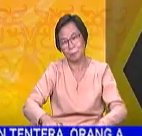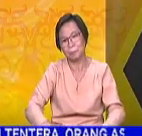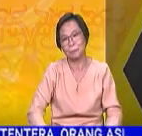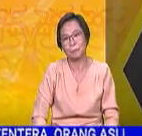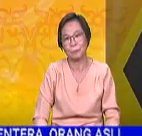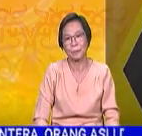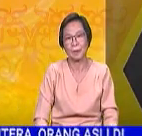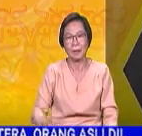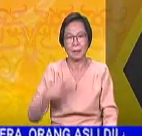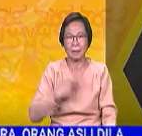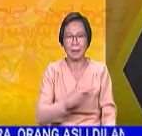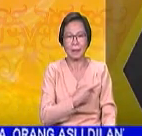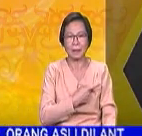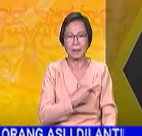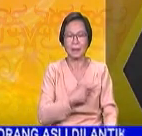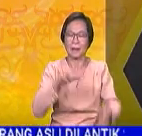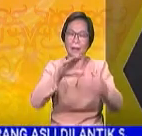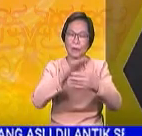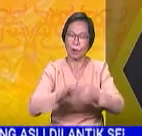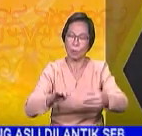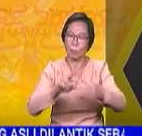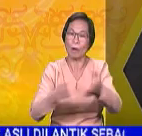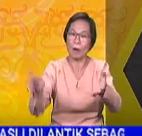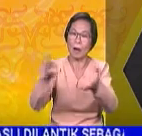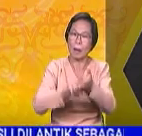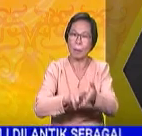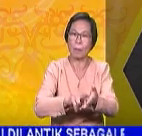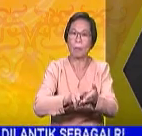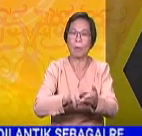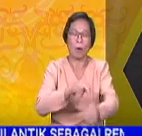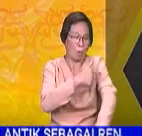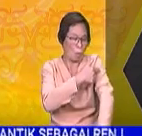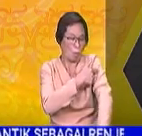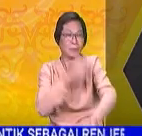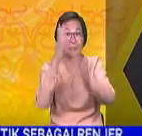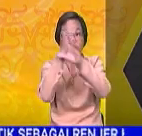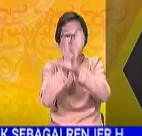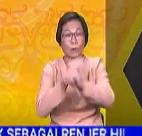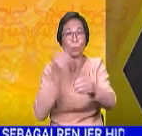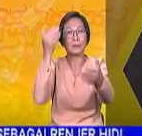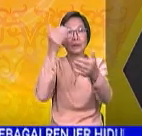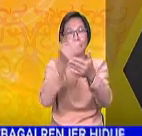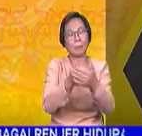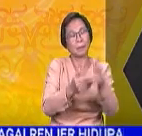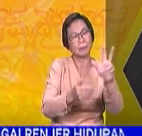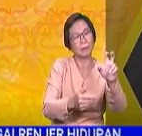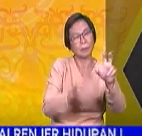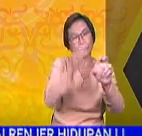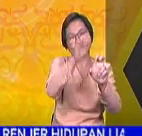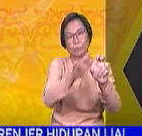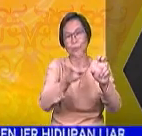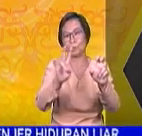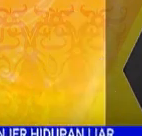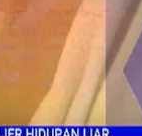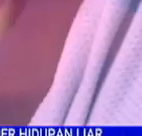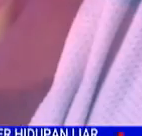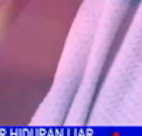Hai terusnya kita ikuti ringkasan laporan prestasi watching see Serawak setakat 30juli